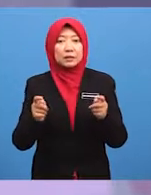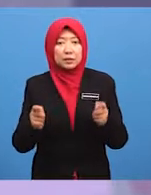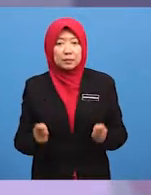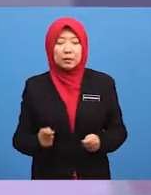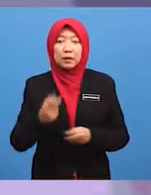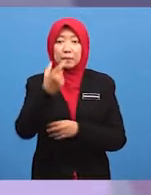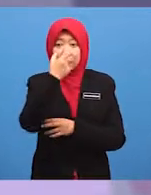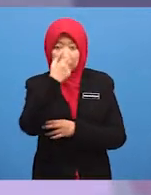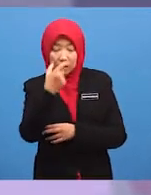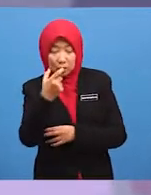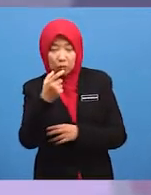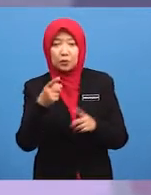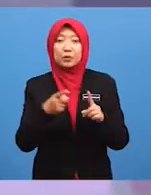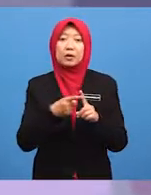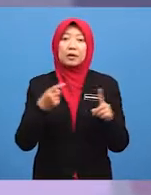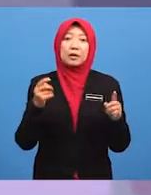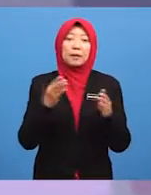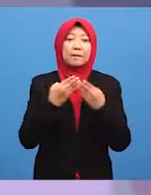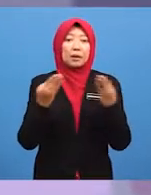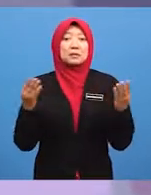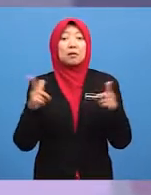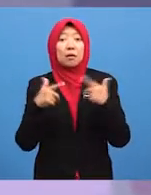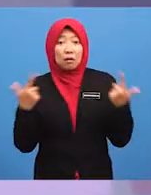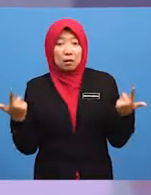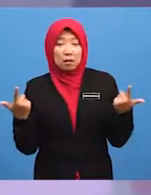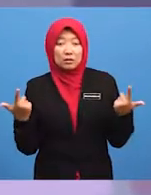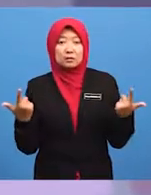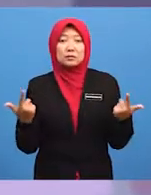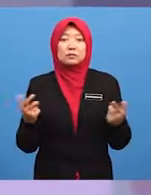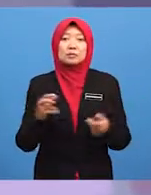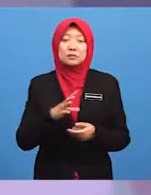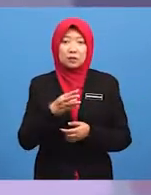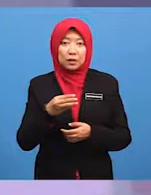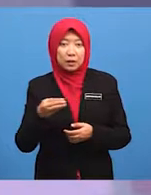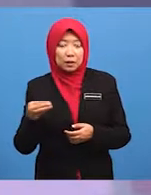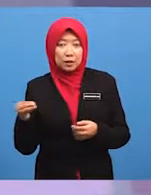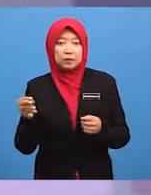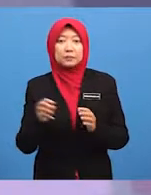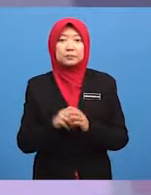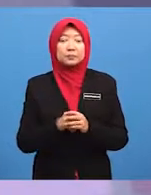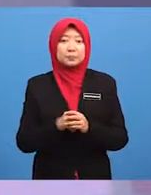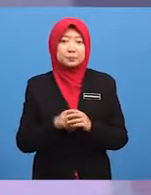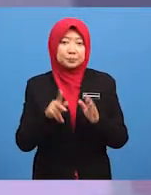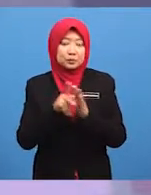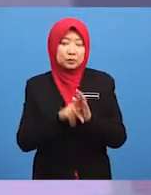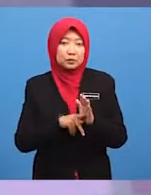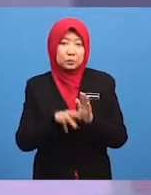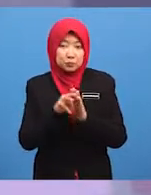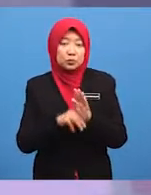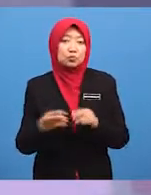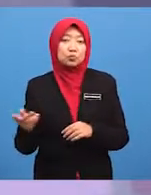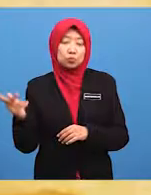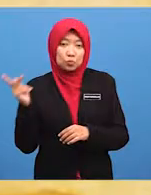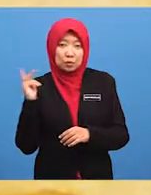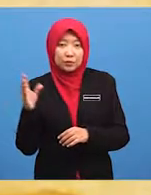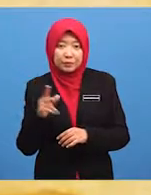pengaruh beberapa bahasa asing hingga memperkayakan lagi perbendaharaan kata bahasa